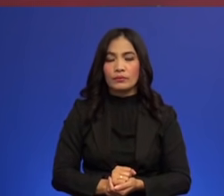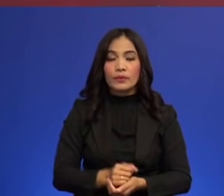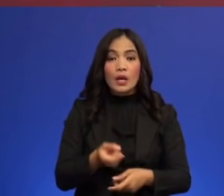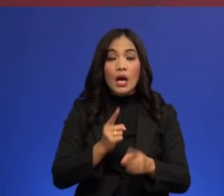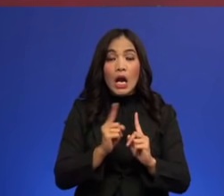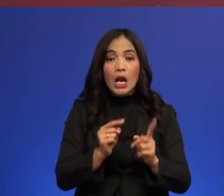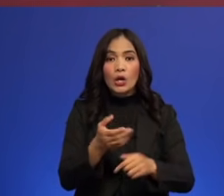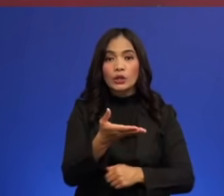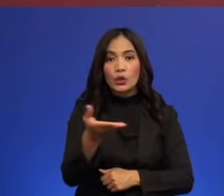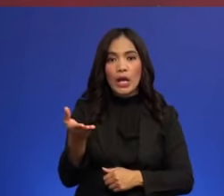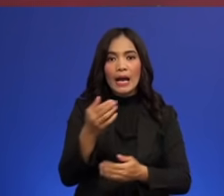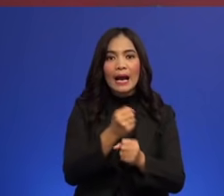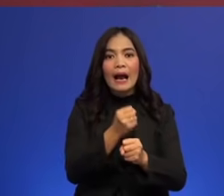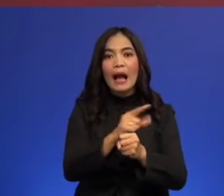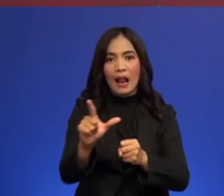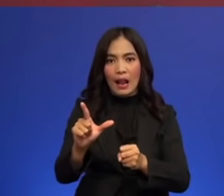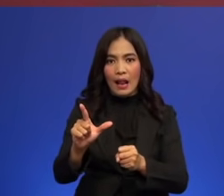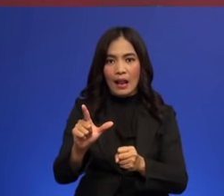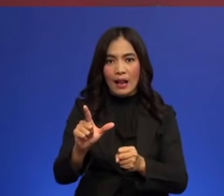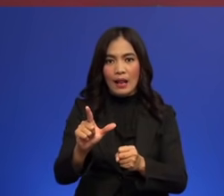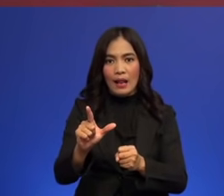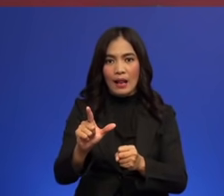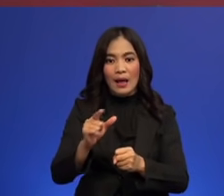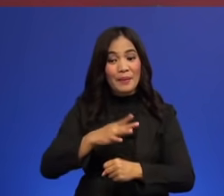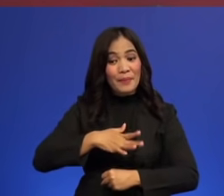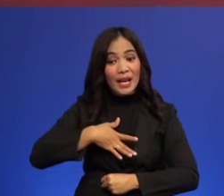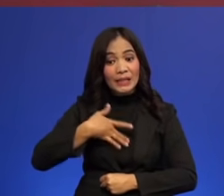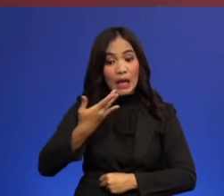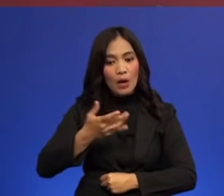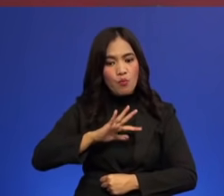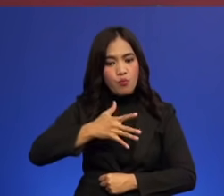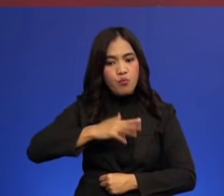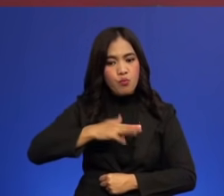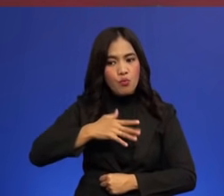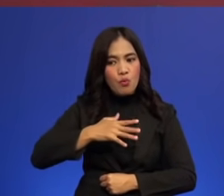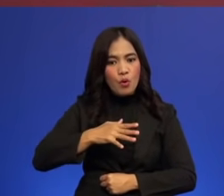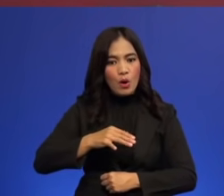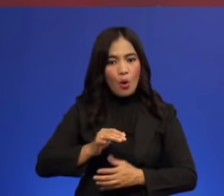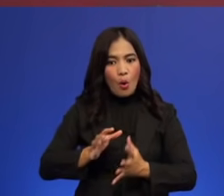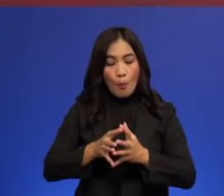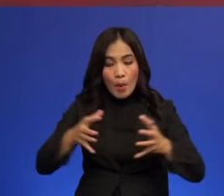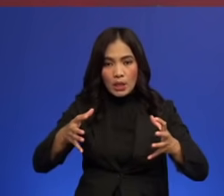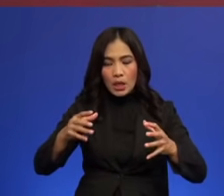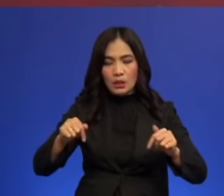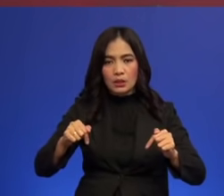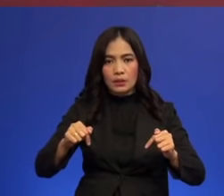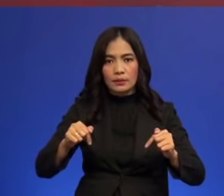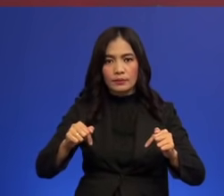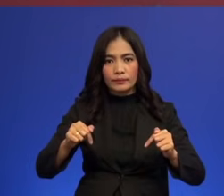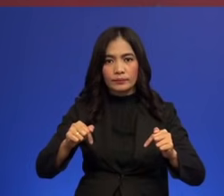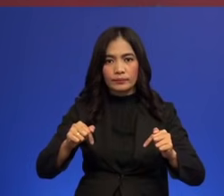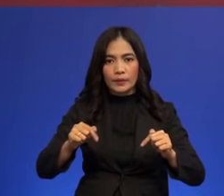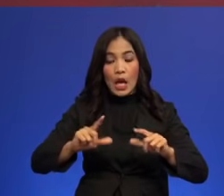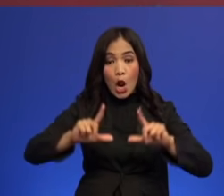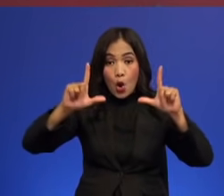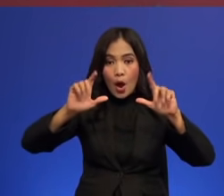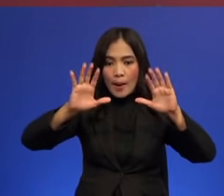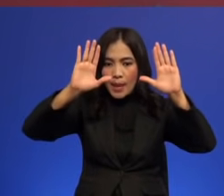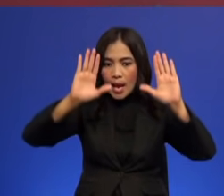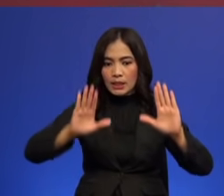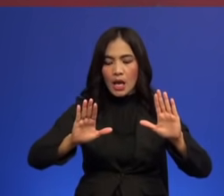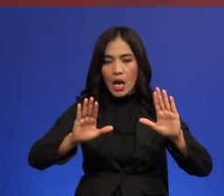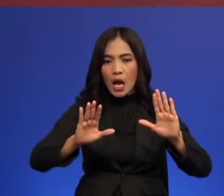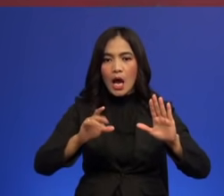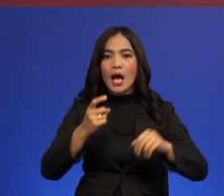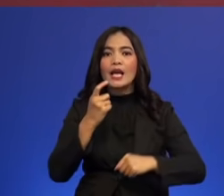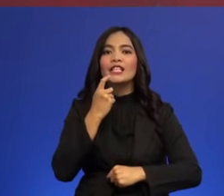Kalau saudara gagal merasakan kegentaran yang hebat itu, coba cari